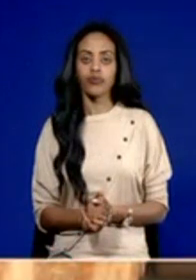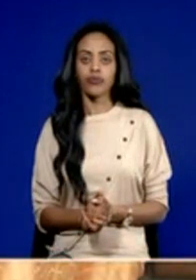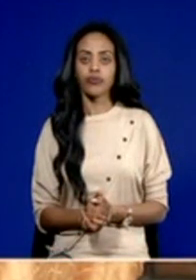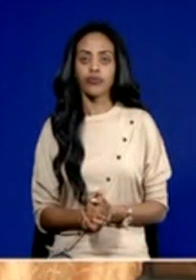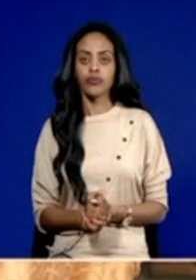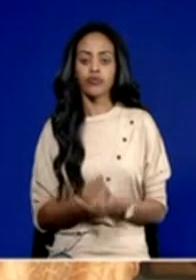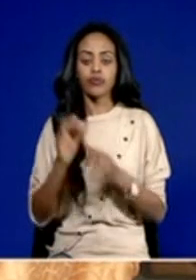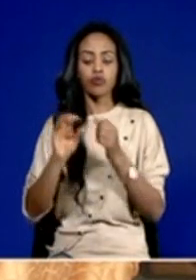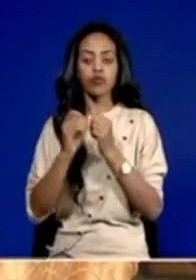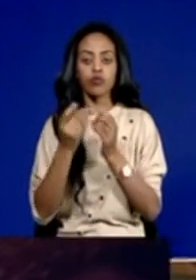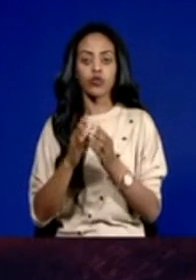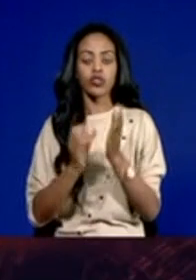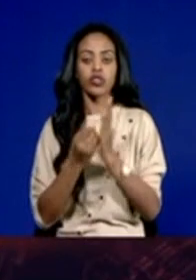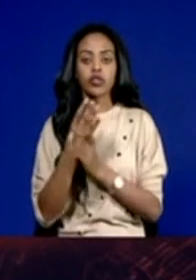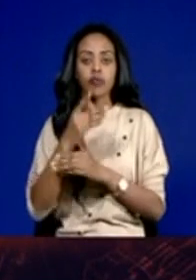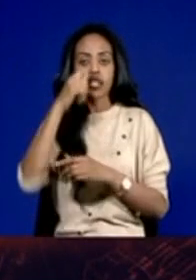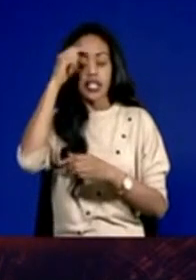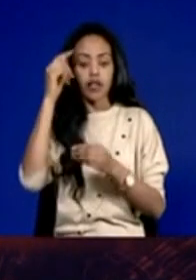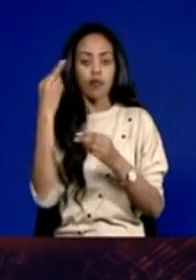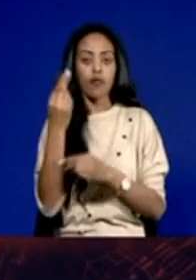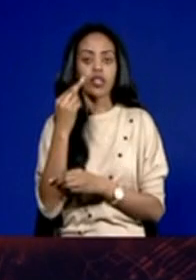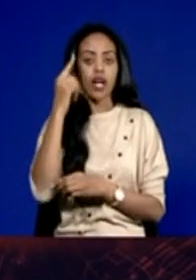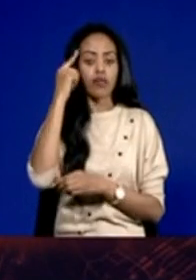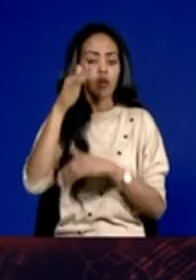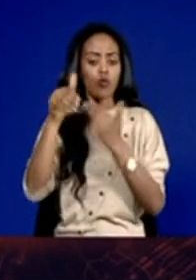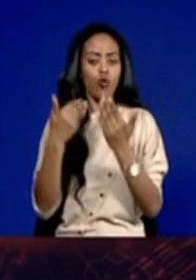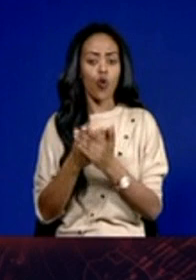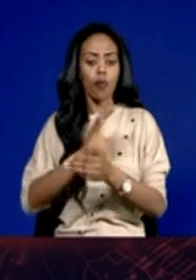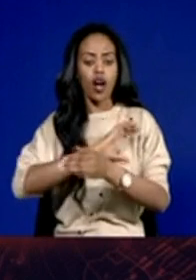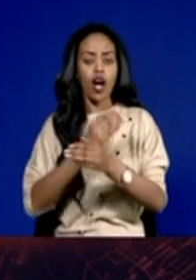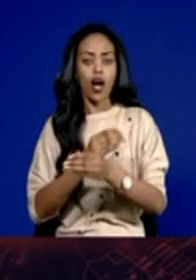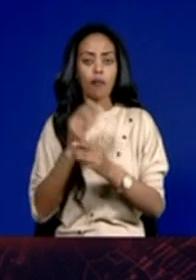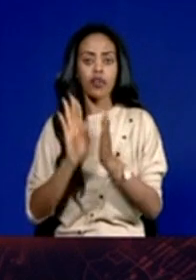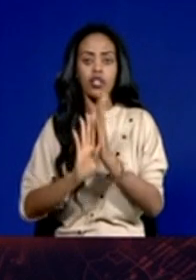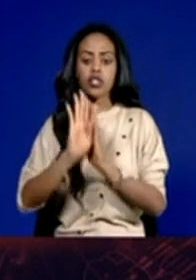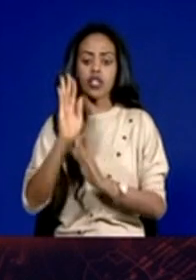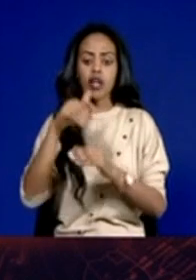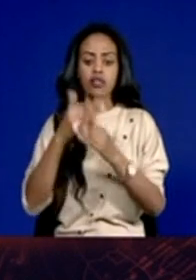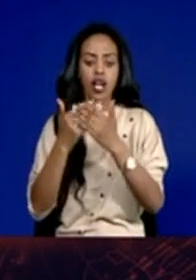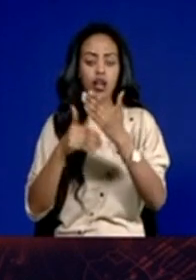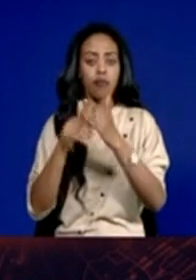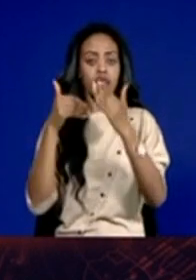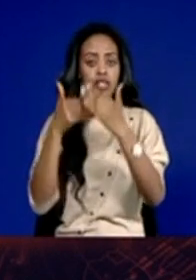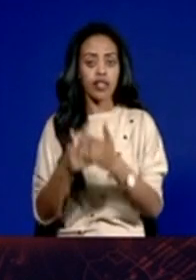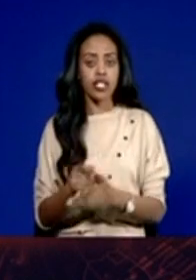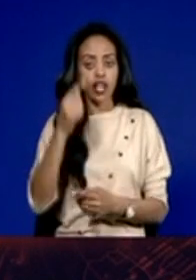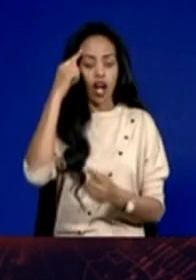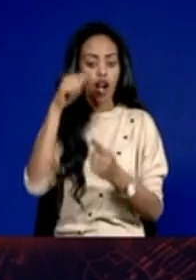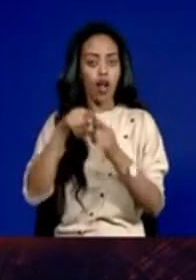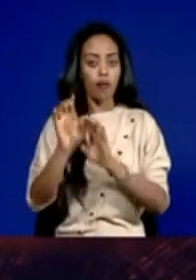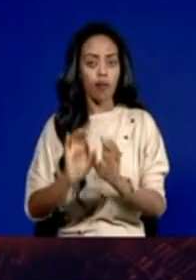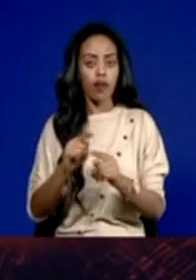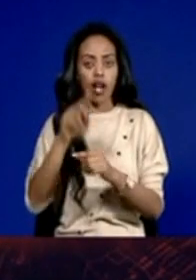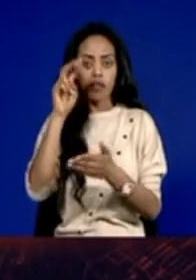ምህራዊ ዓቕሚ ትግራይ ንልምዓት ትግራይ ፀንቂቕካ ብምጥቃም ትግራይ ብኩሉ መዳያዊ ዓቕሚ ንኽትብርትዕን ኣብ ዝለዓለ ብርኪ ንኽትበፅሕን ዕላማ ብምግባር